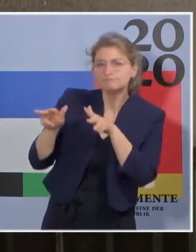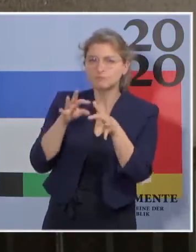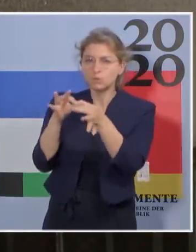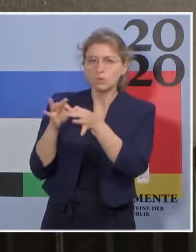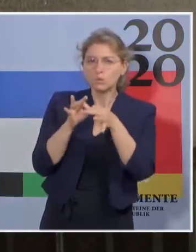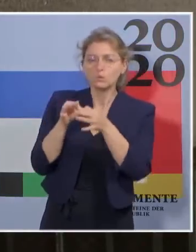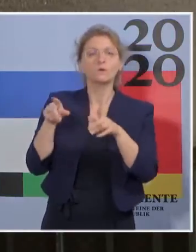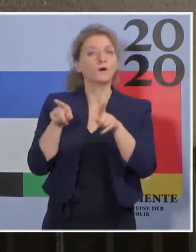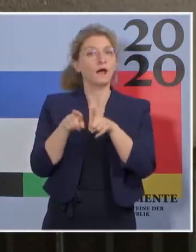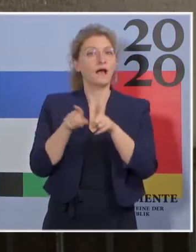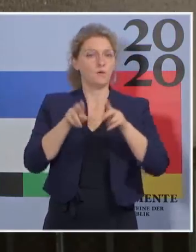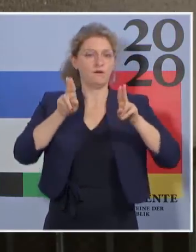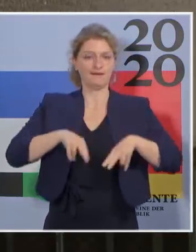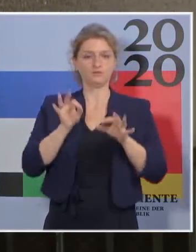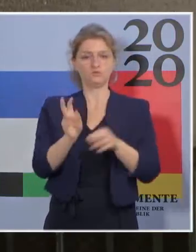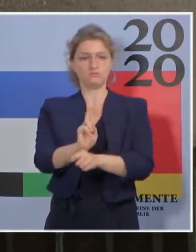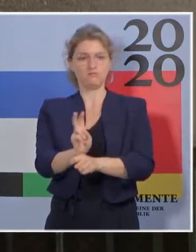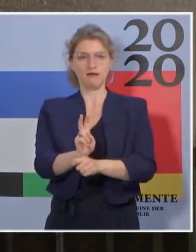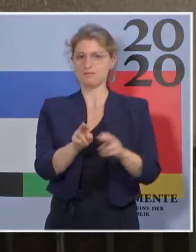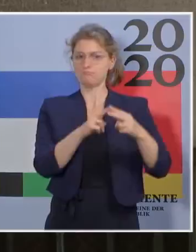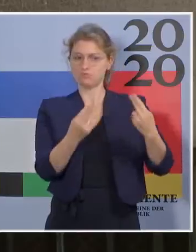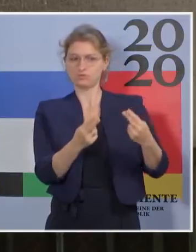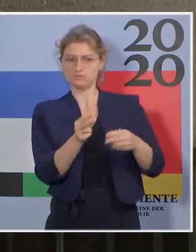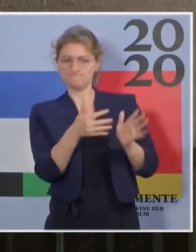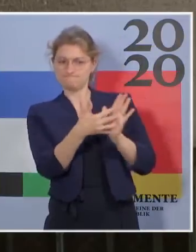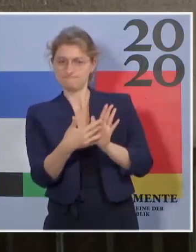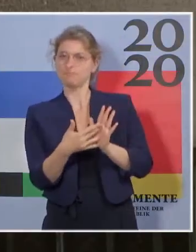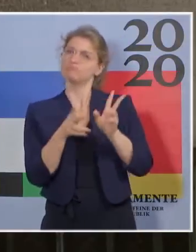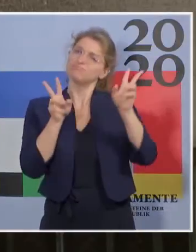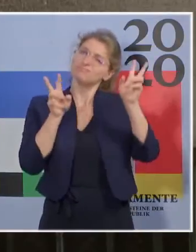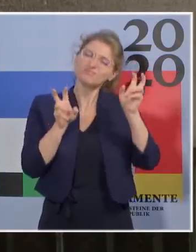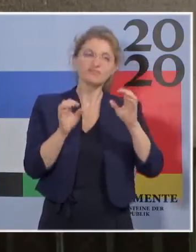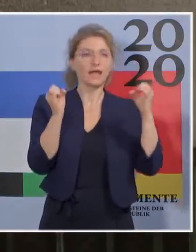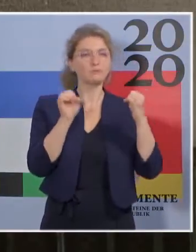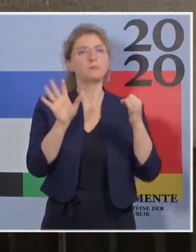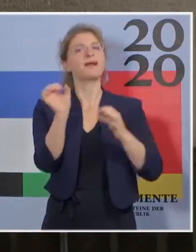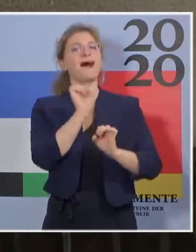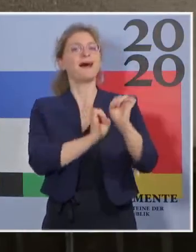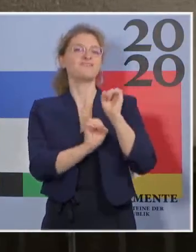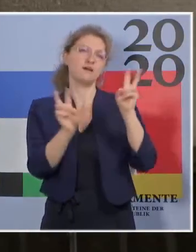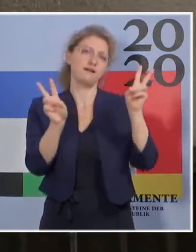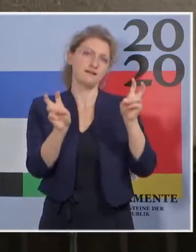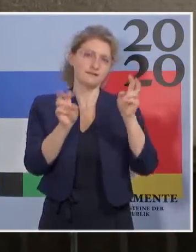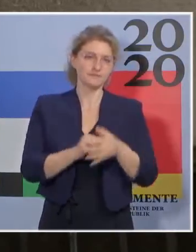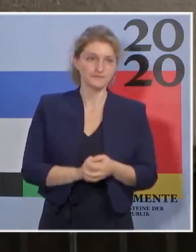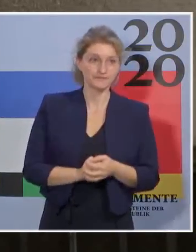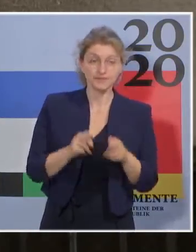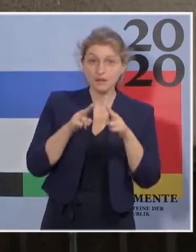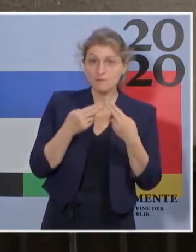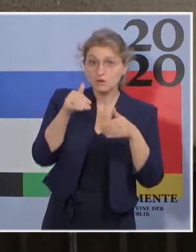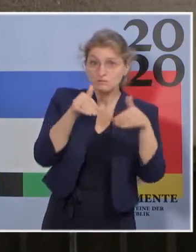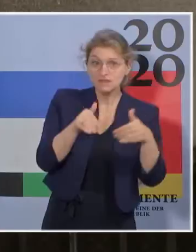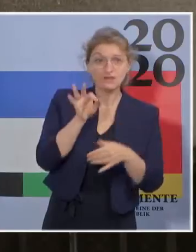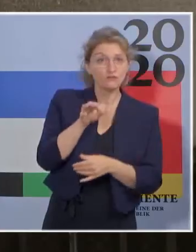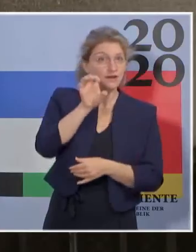auch Rechtsgutachter des Bundes und, wenn man so will, Anwalt der Republik. Als Bundesministerin für EU und